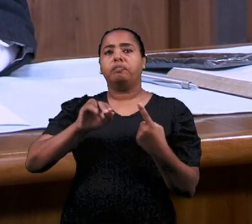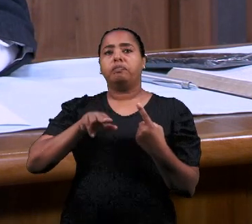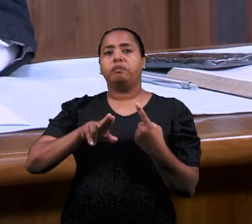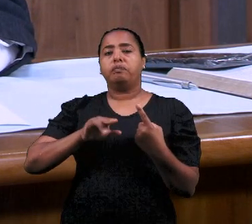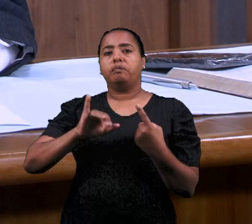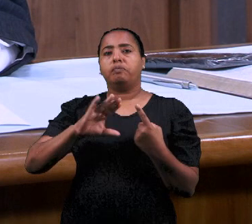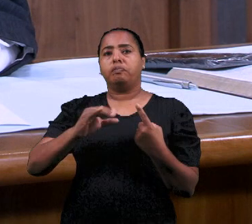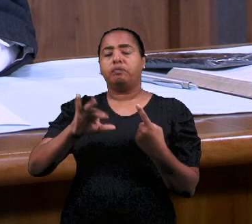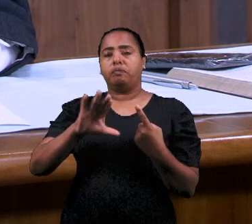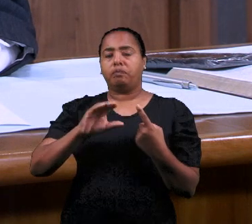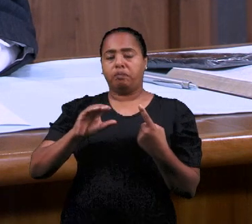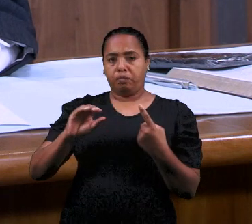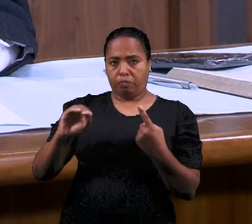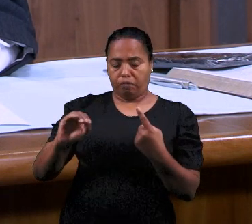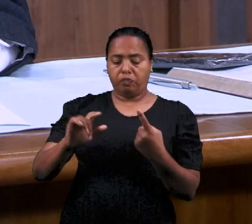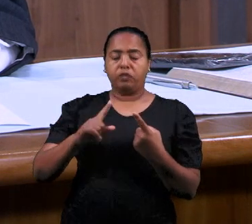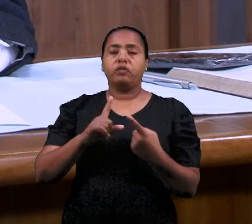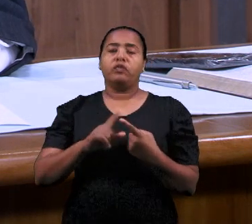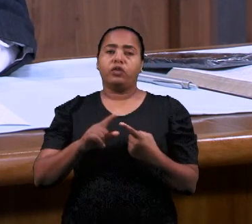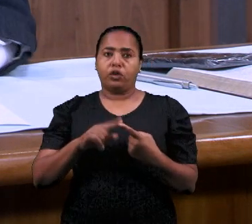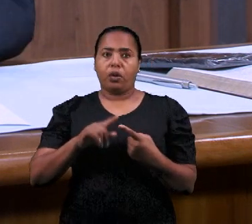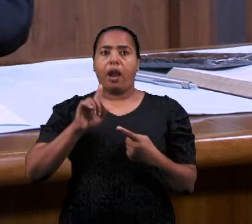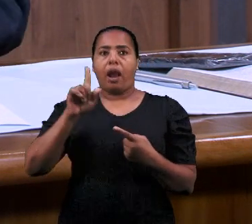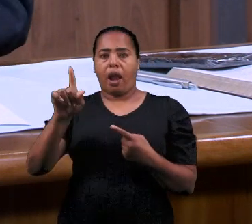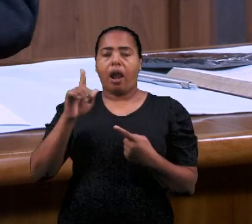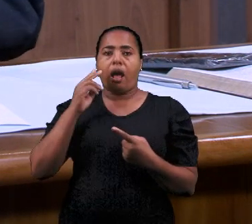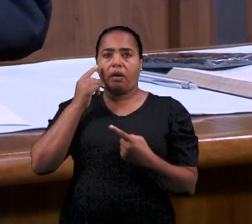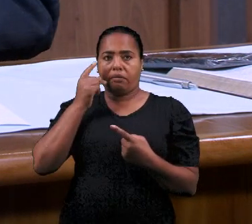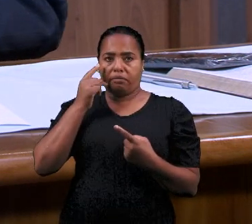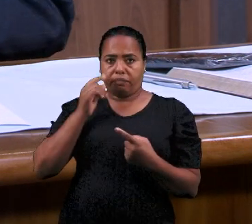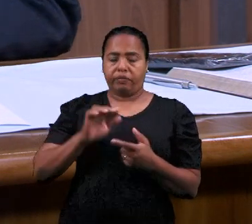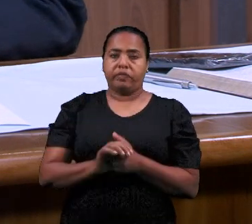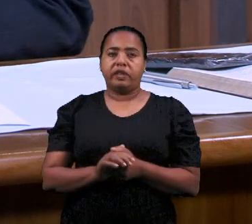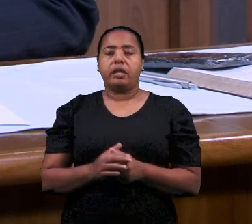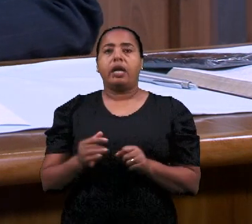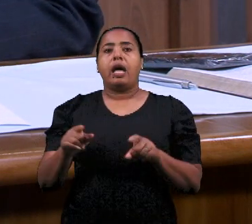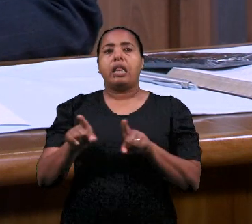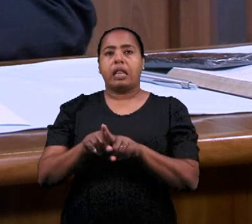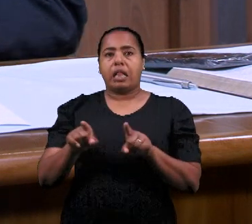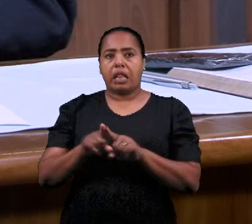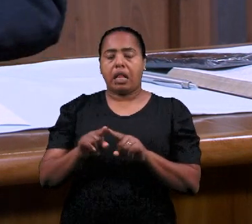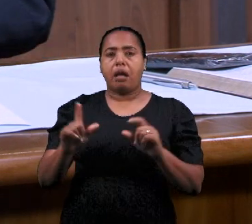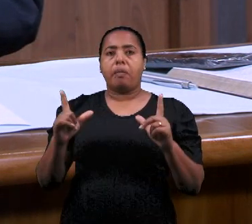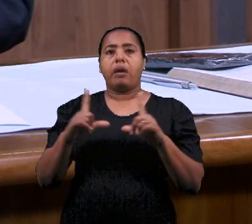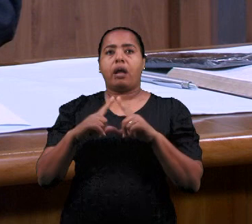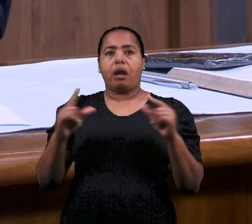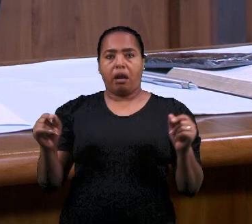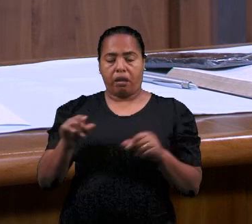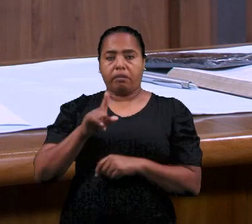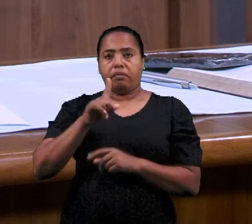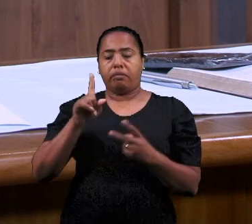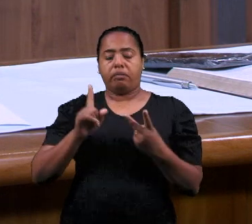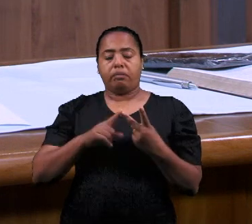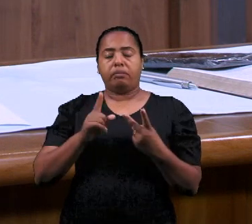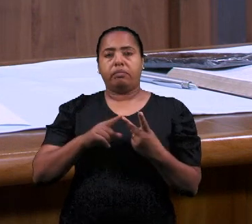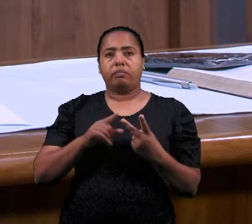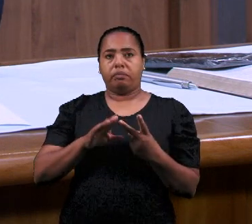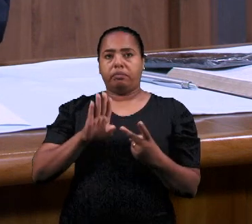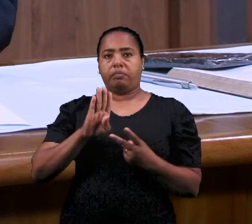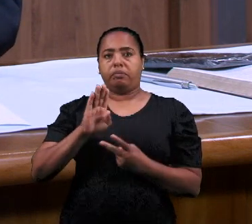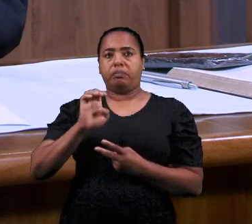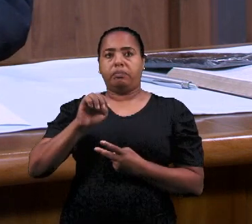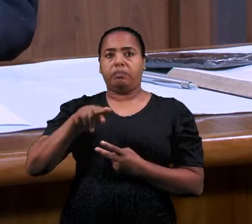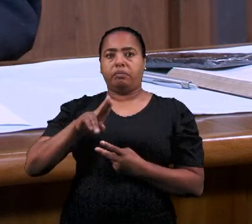d'abord avoir la réponse d'un enfant qui est Vinicius de l'église de Fortaleza dans l'état de Ceará et ensuite dans le